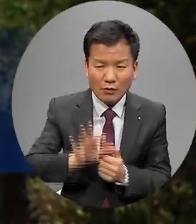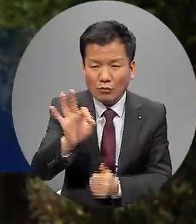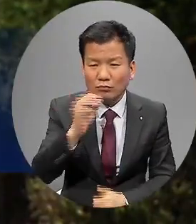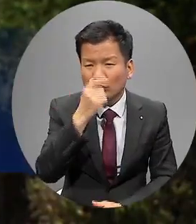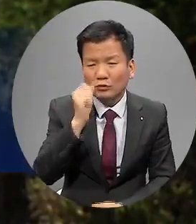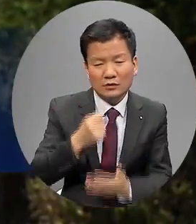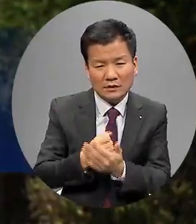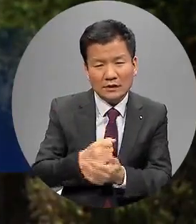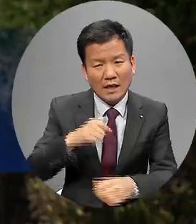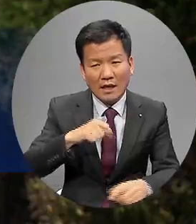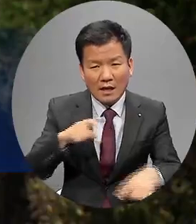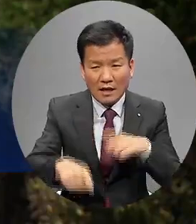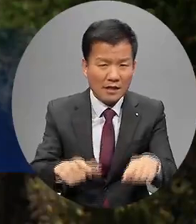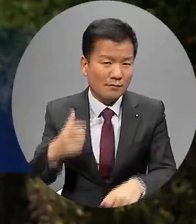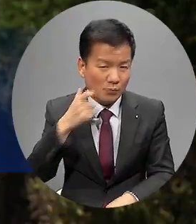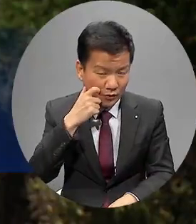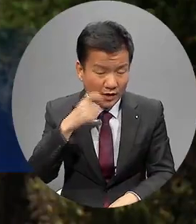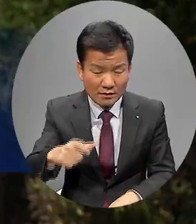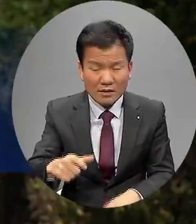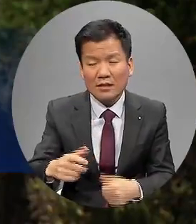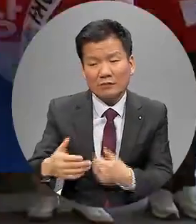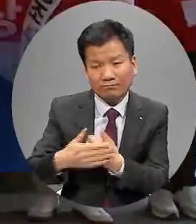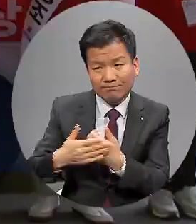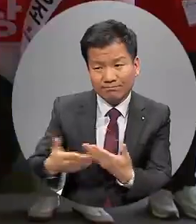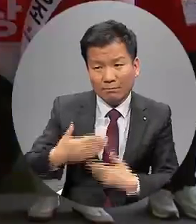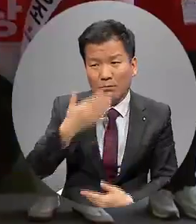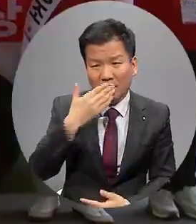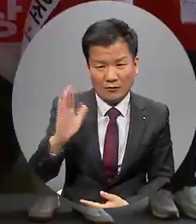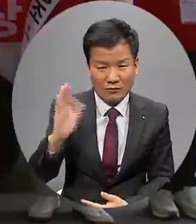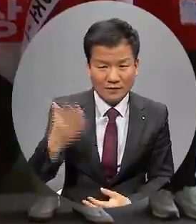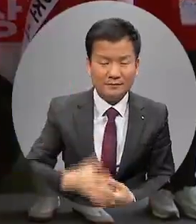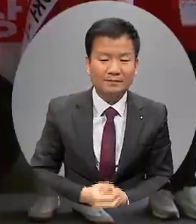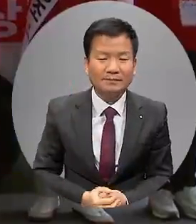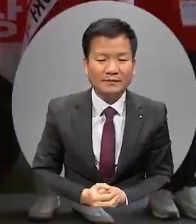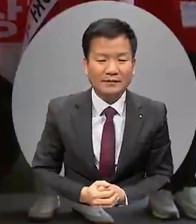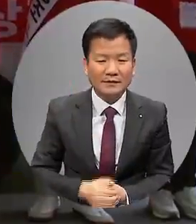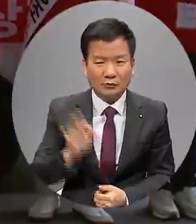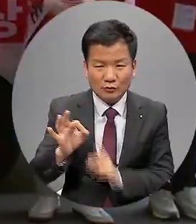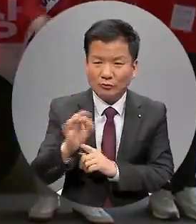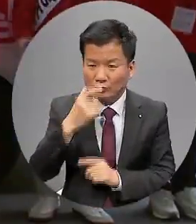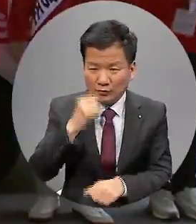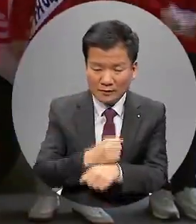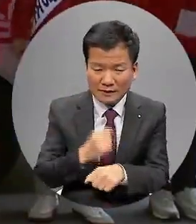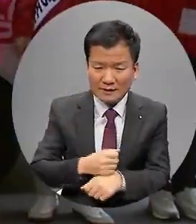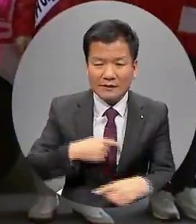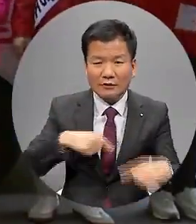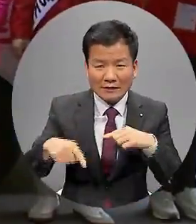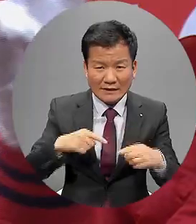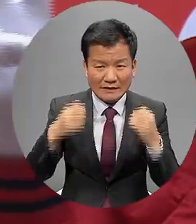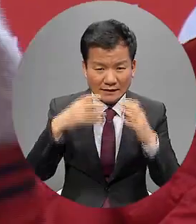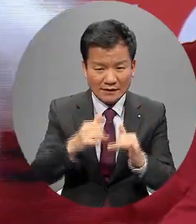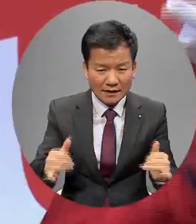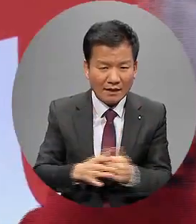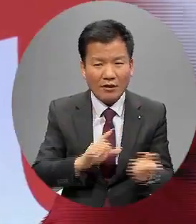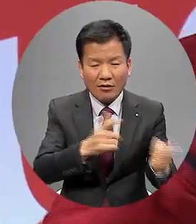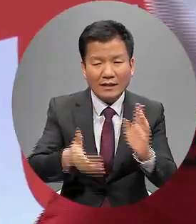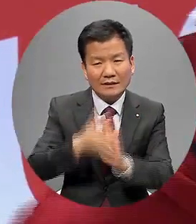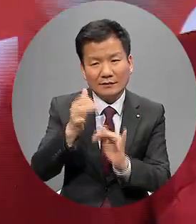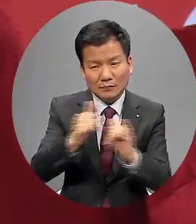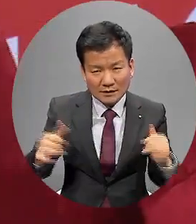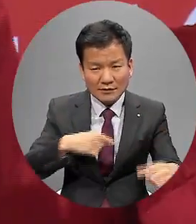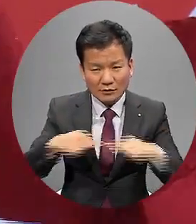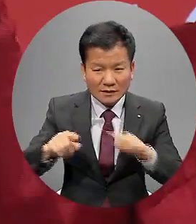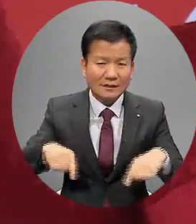부족으로 행하지 못했던 의정활동을 할 수 있을 것입니다 경제력이 없지만 유능한 정치신인 등 다양한 시민의